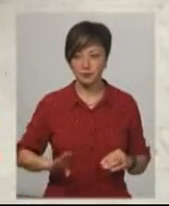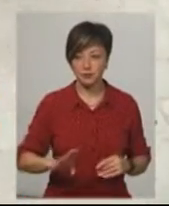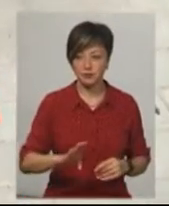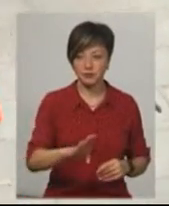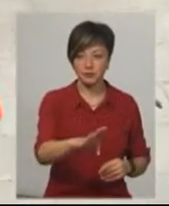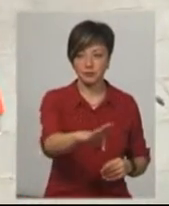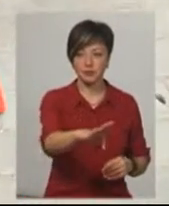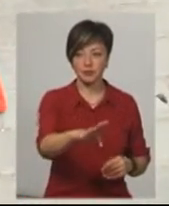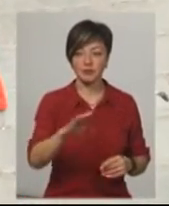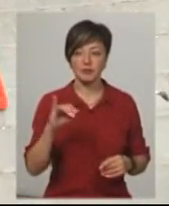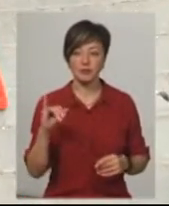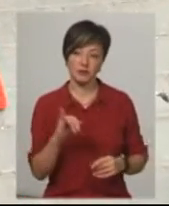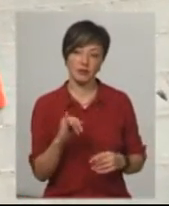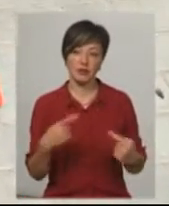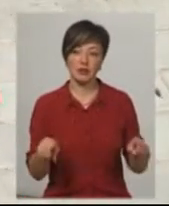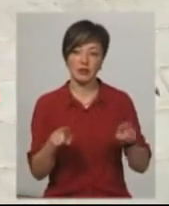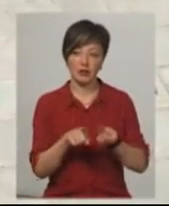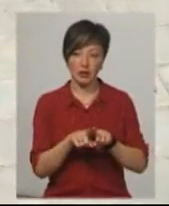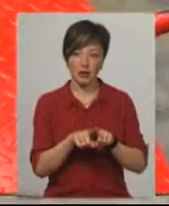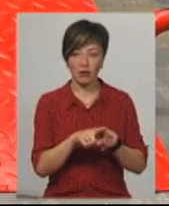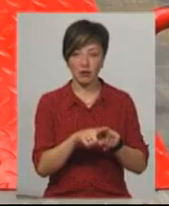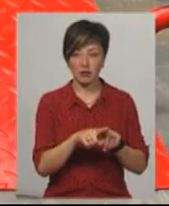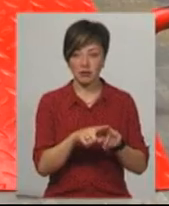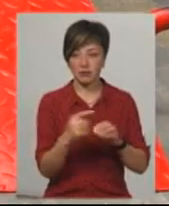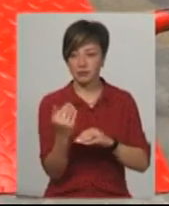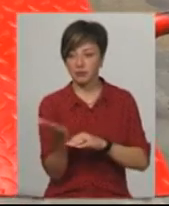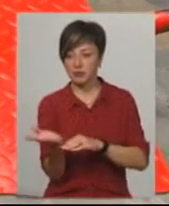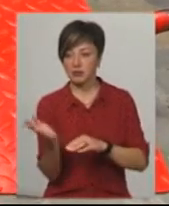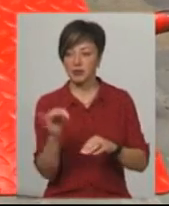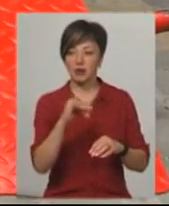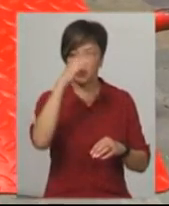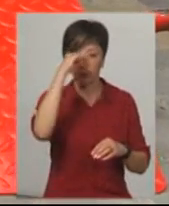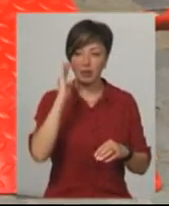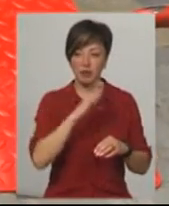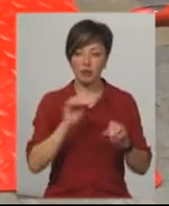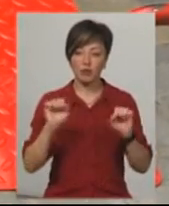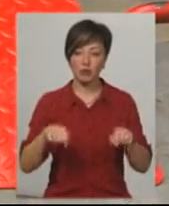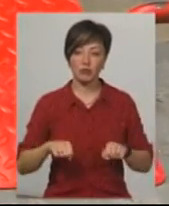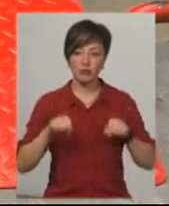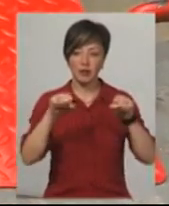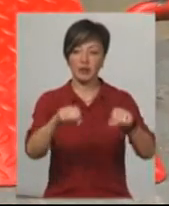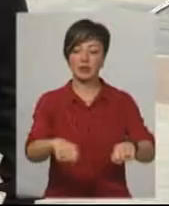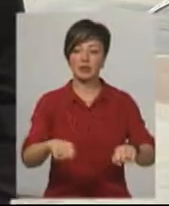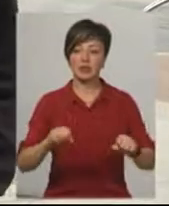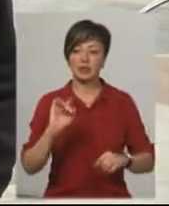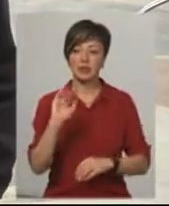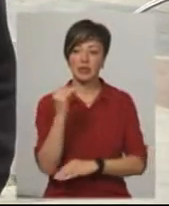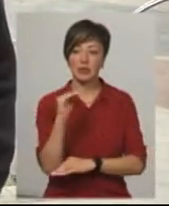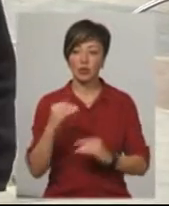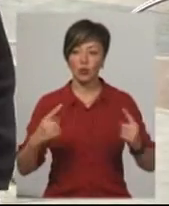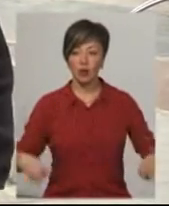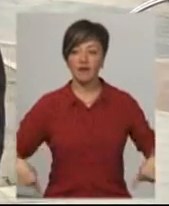заїхати на качельку. От таким чином опускаємо. Батьки можуть перевезти дитину на інвалідному